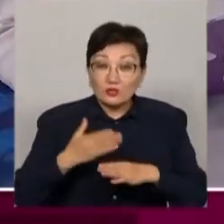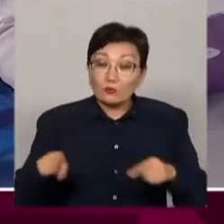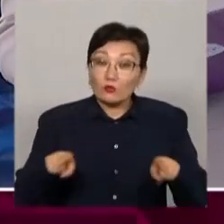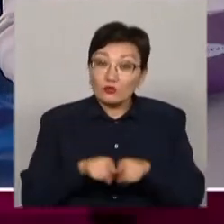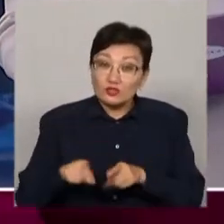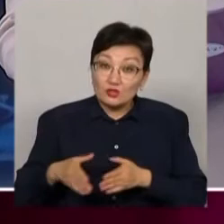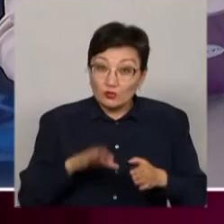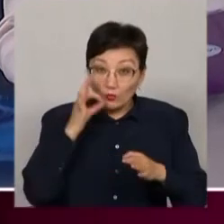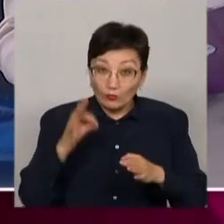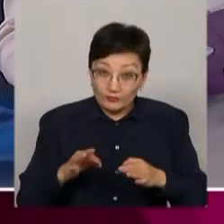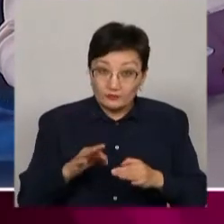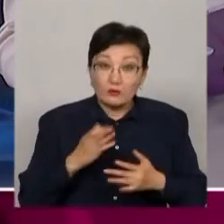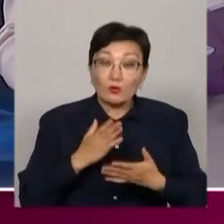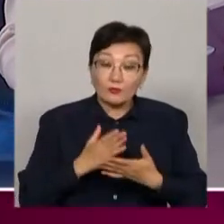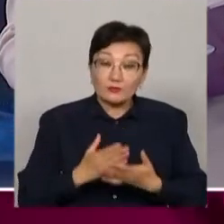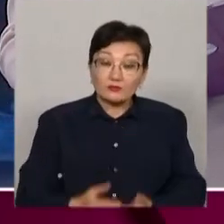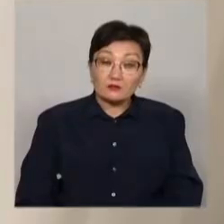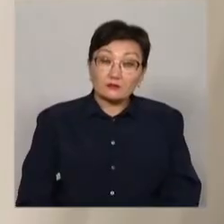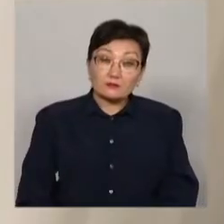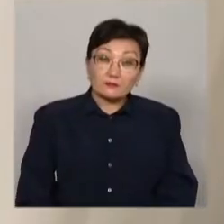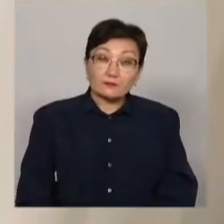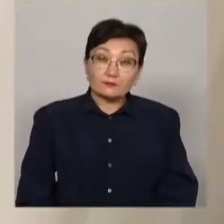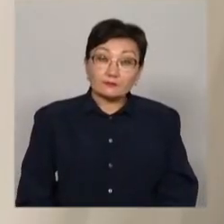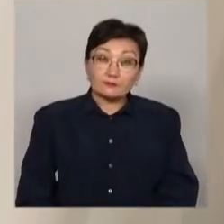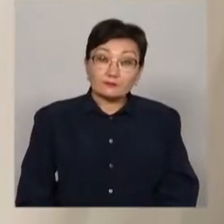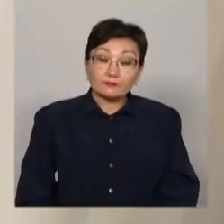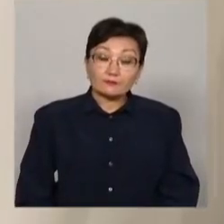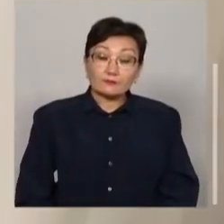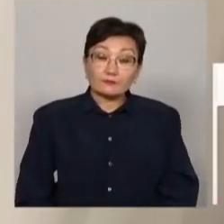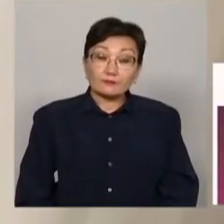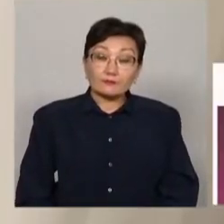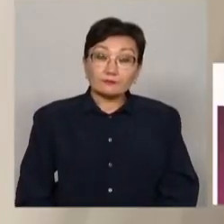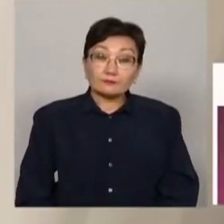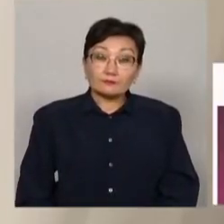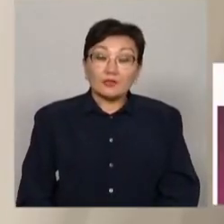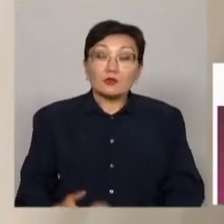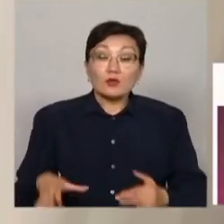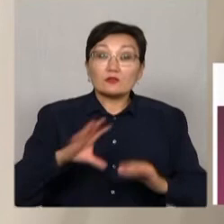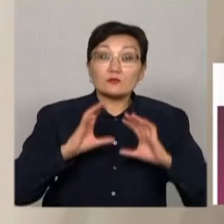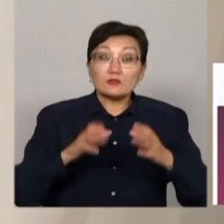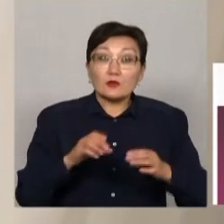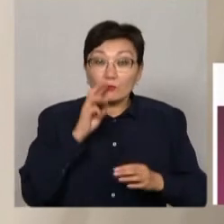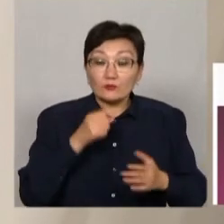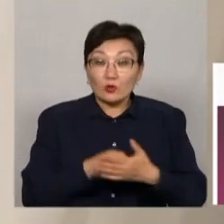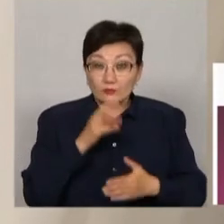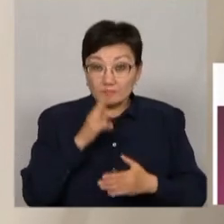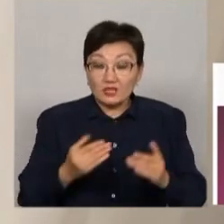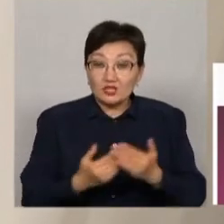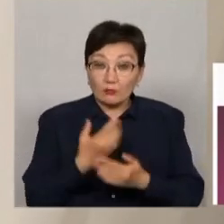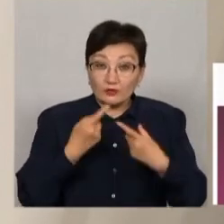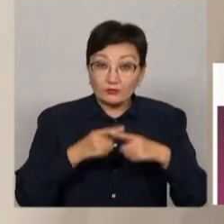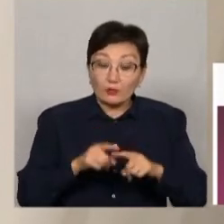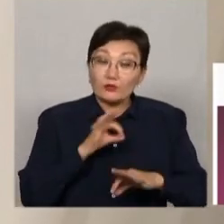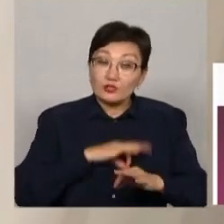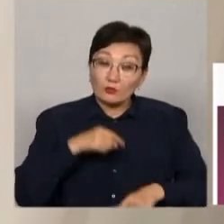жолын тәжірибеден өткізген. Во всем мире развивается кредитование. Бүкіл әлемде микронесиелеу жаңа технологияларды